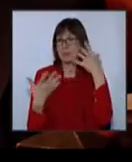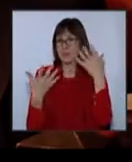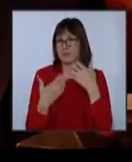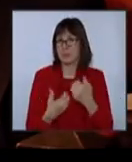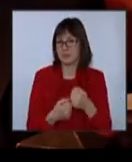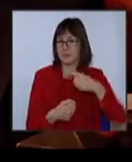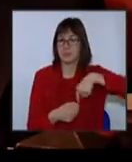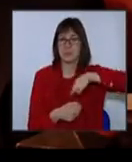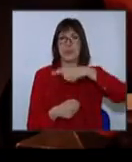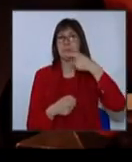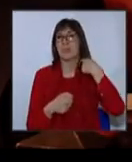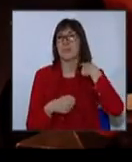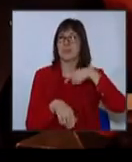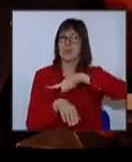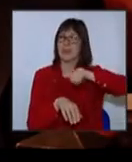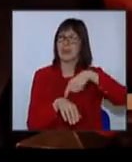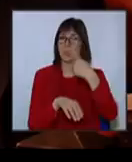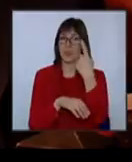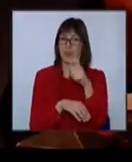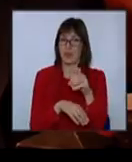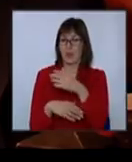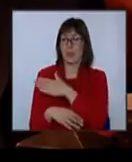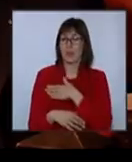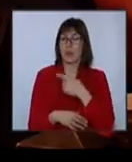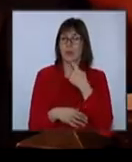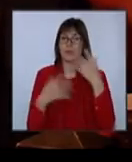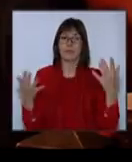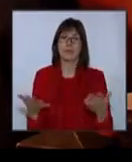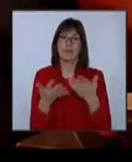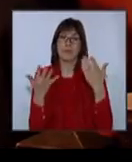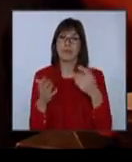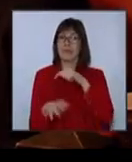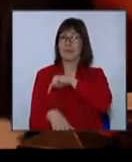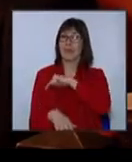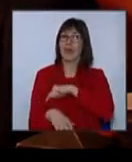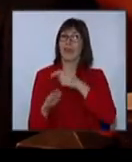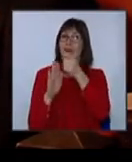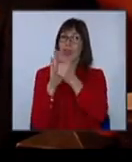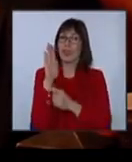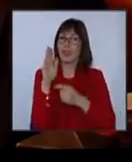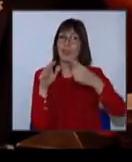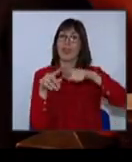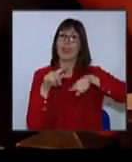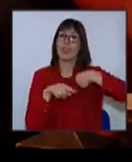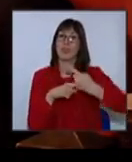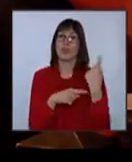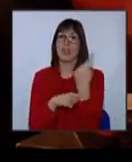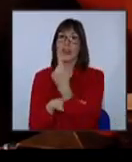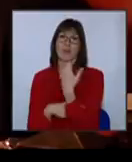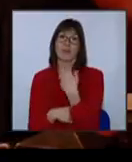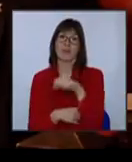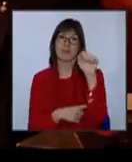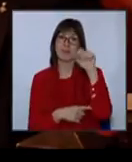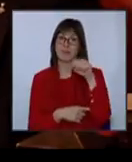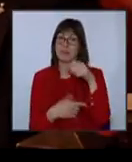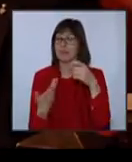prou conscients que aquest còdic és la xocolata del lloro perquè tothom farà, evidentment, el que voldrà. Però està bé que s'aprovi, està